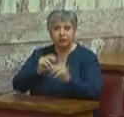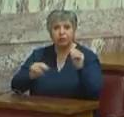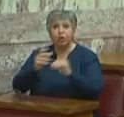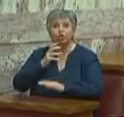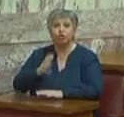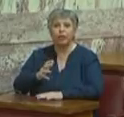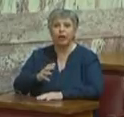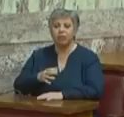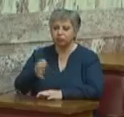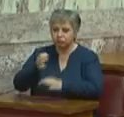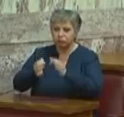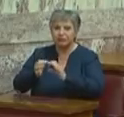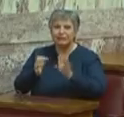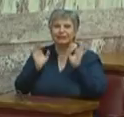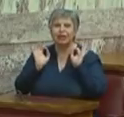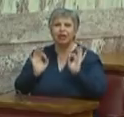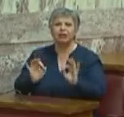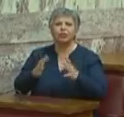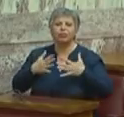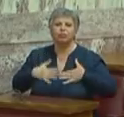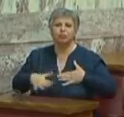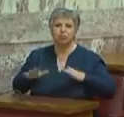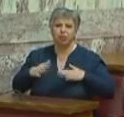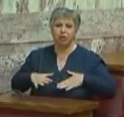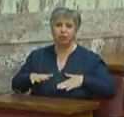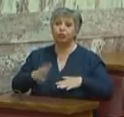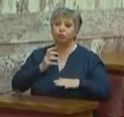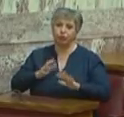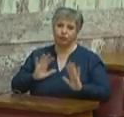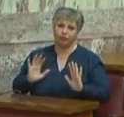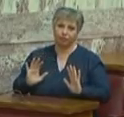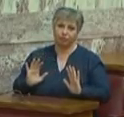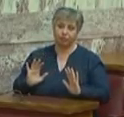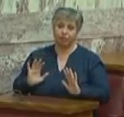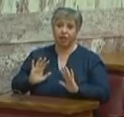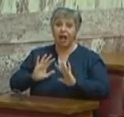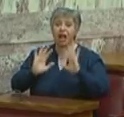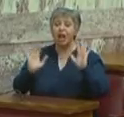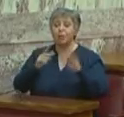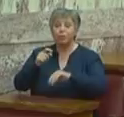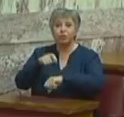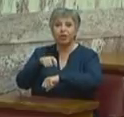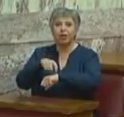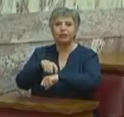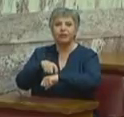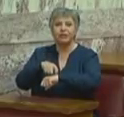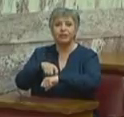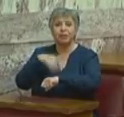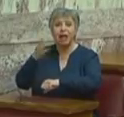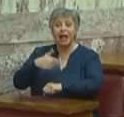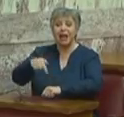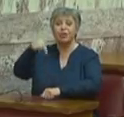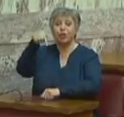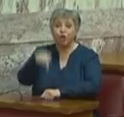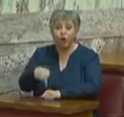τους. Όμως, όποιος σήμερα ζητάει εδώ και τώρα